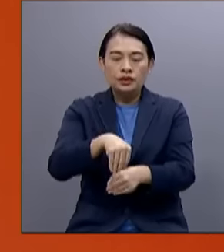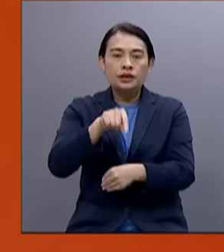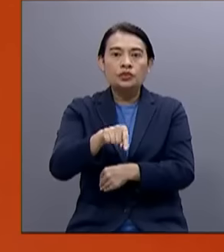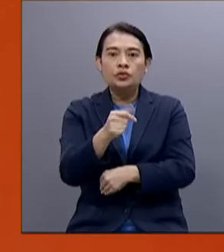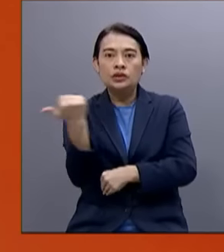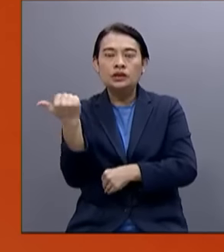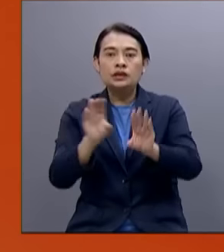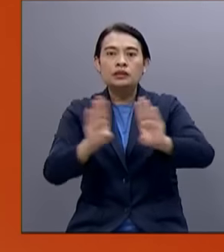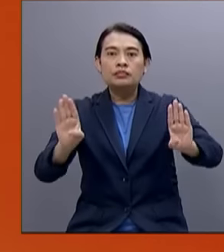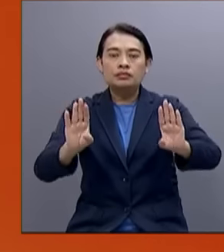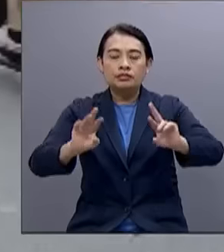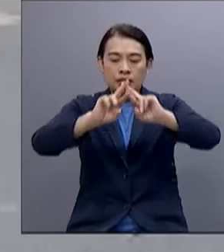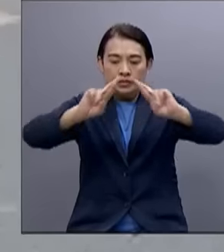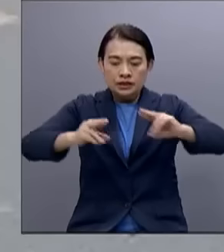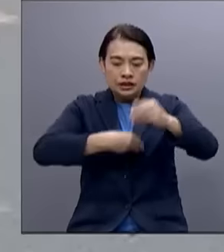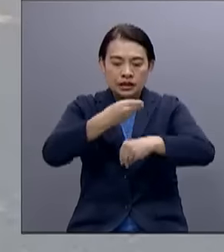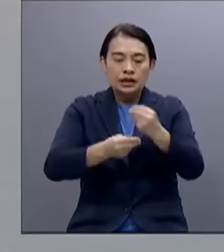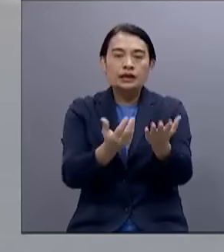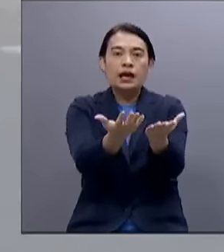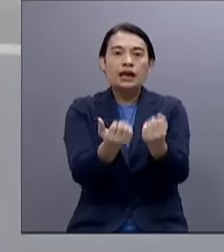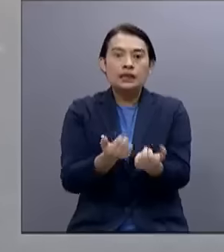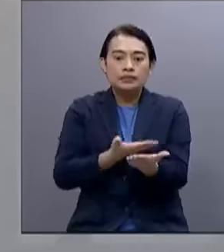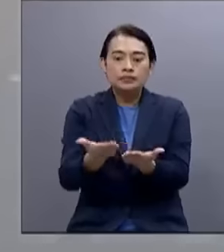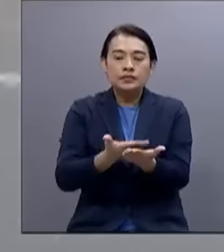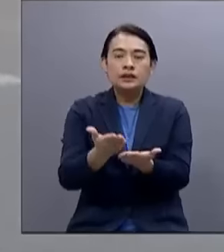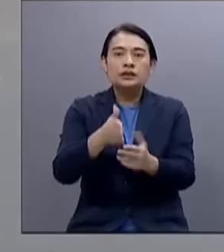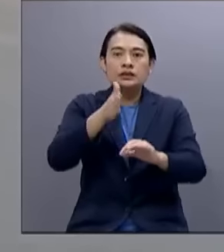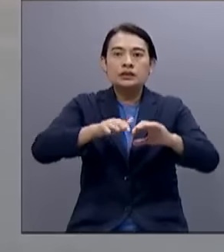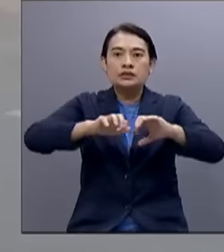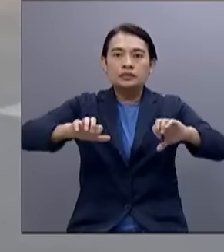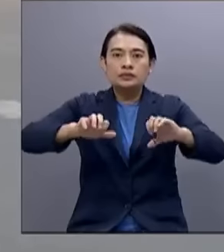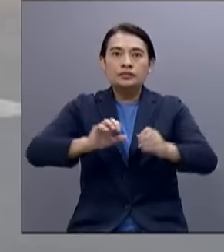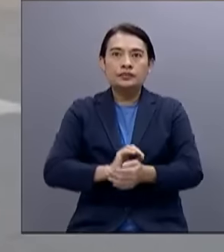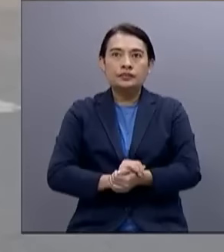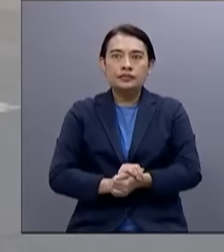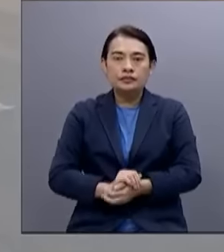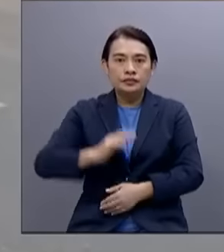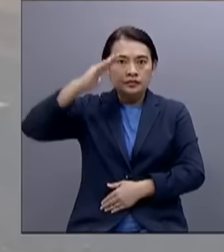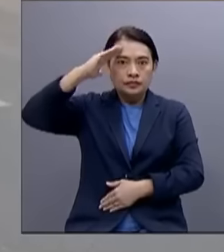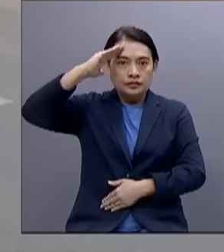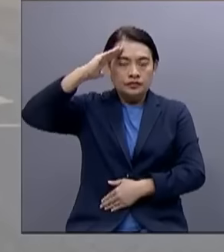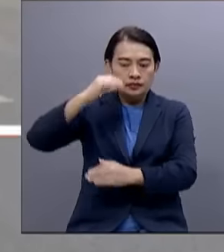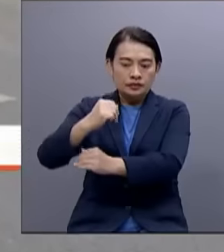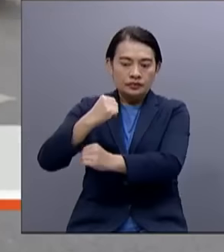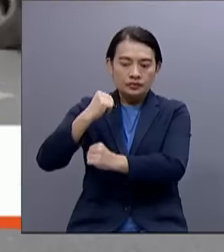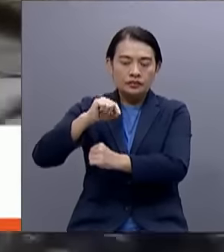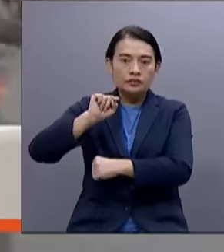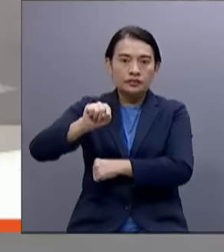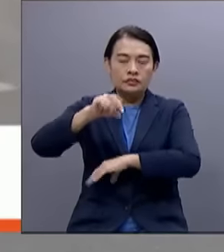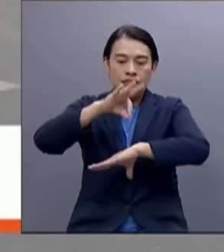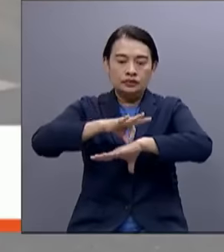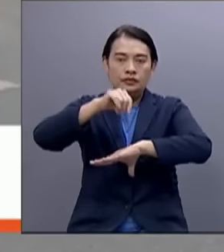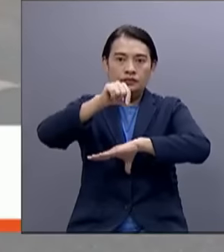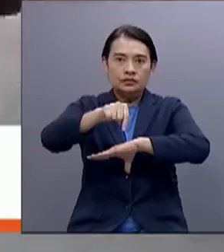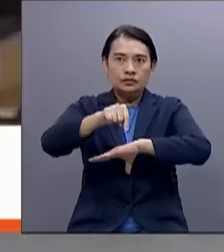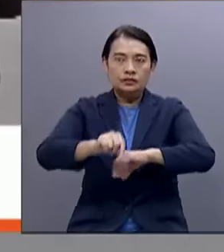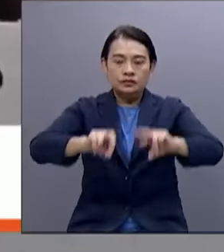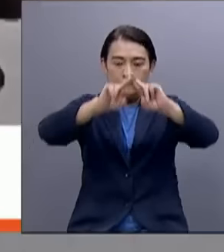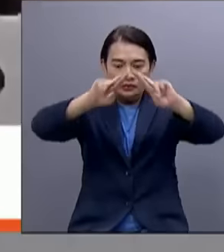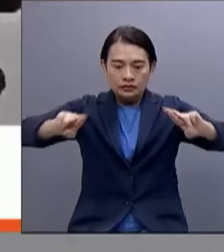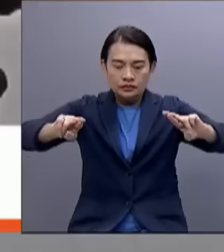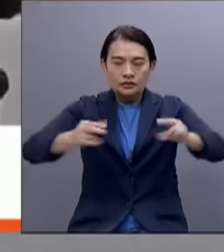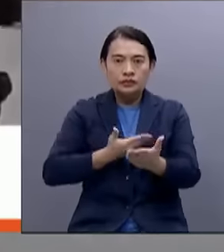ซื้อทุเรียนในพื้นที่ค่ะทหารพรานถูกส่งเข้ารักษาความปลอดภัยตรงจุดเกิดเหตุบริเวณแผงรับซื้อทุเรียนริม